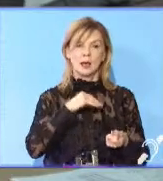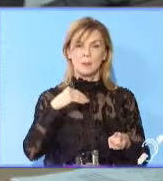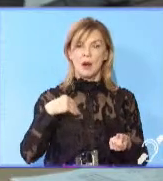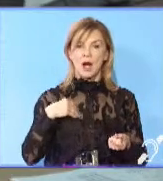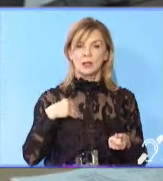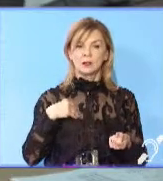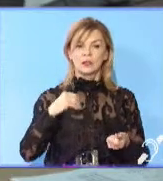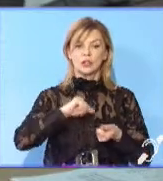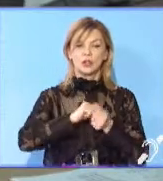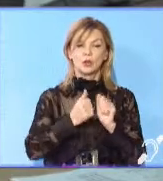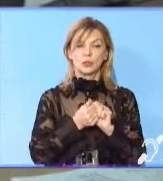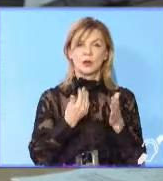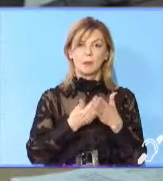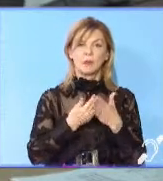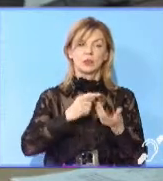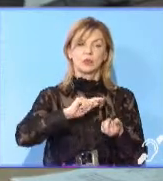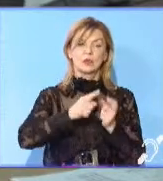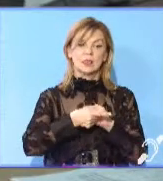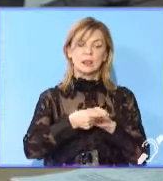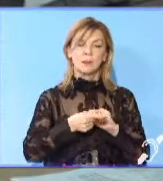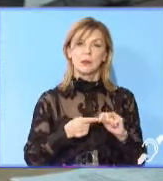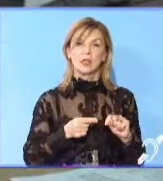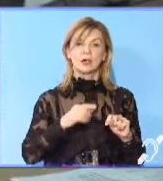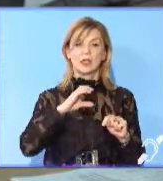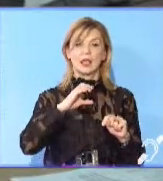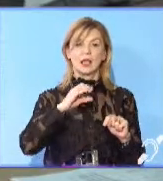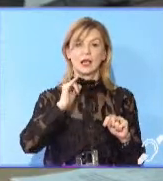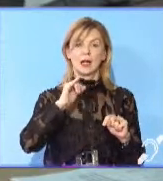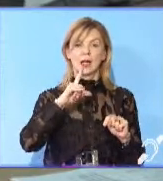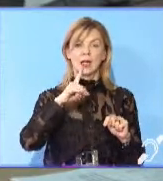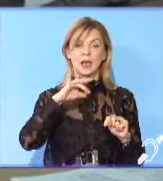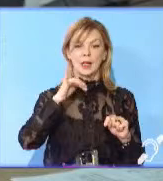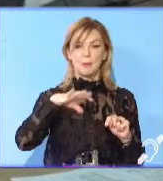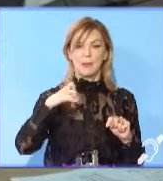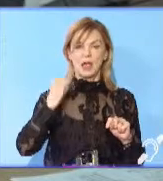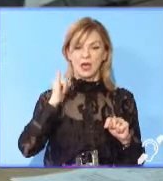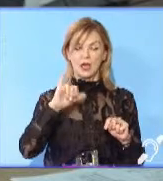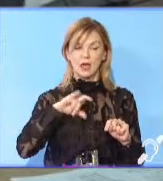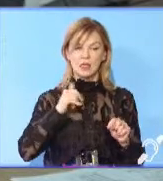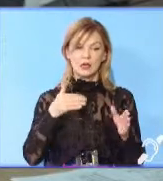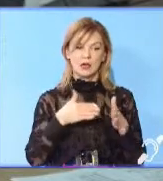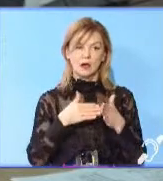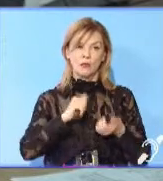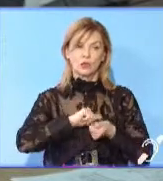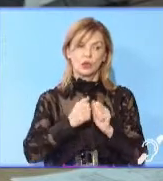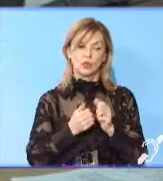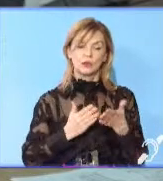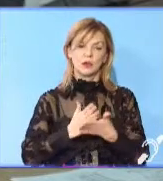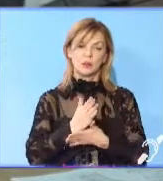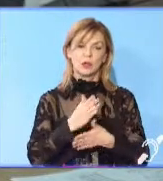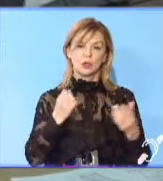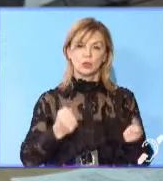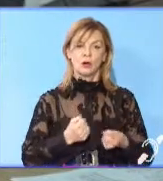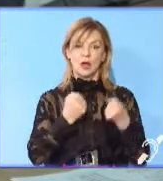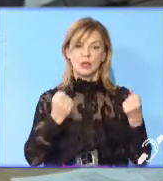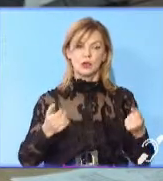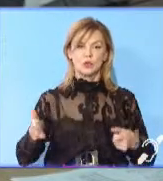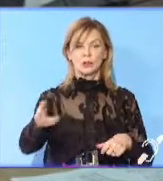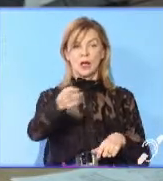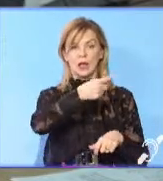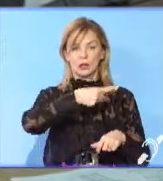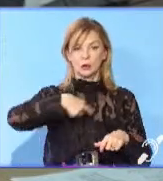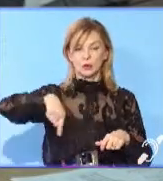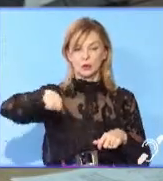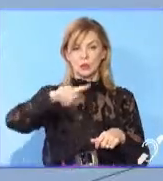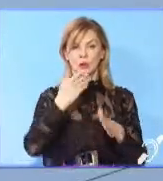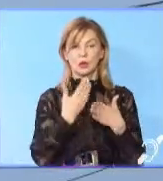a acțiunii climatice, a luptei împotriva schimbărilor climatice. Pentru că este nevoie de o luptă permanentă, de o acțiune comună,